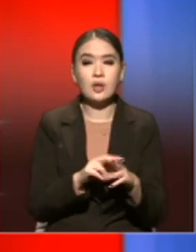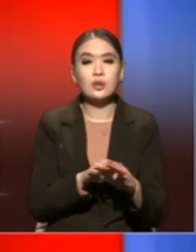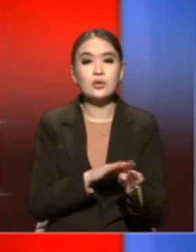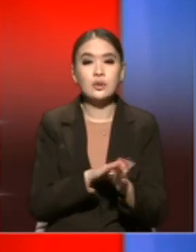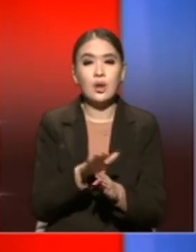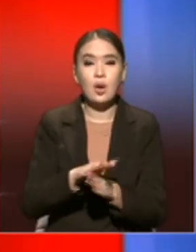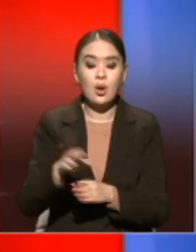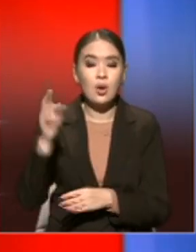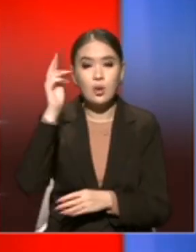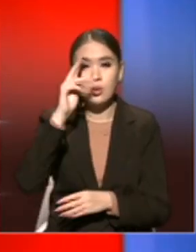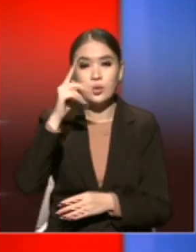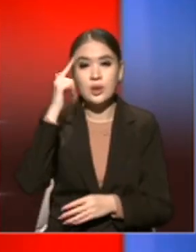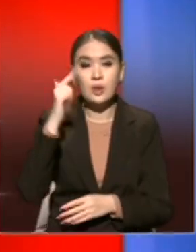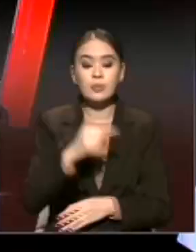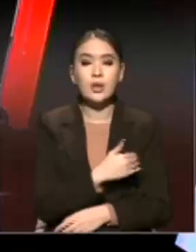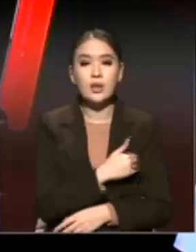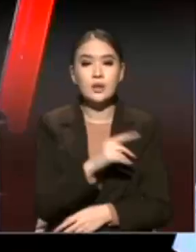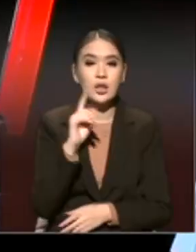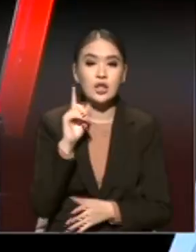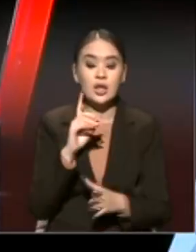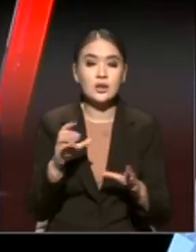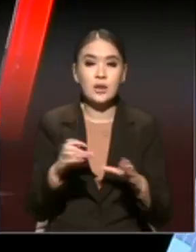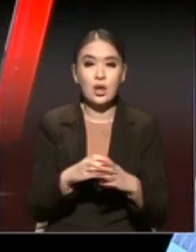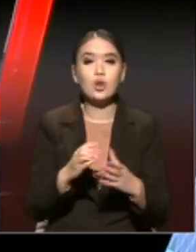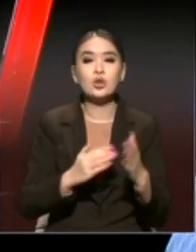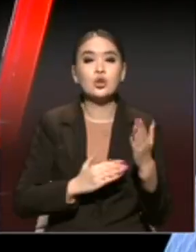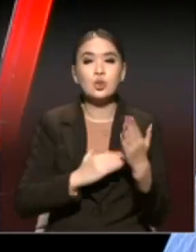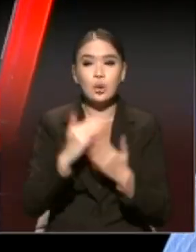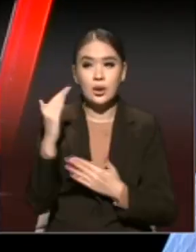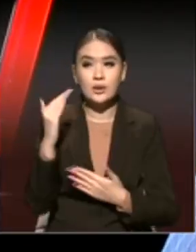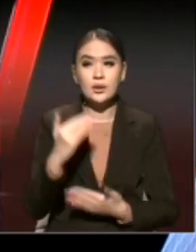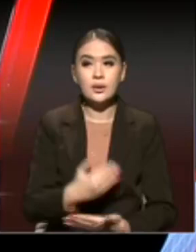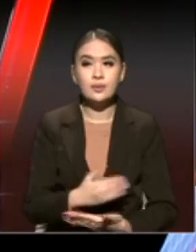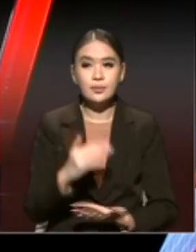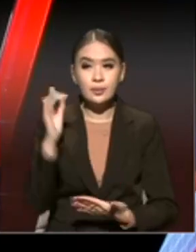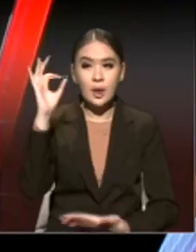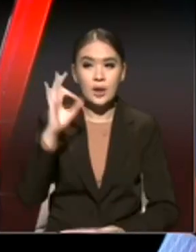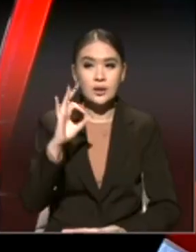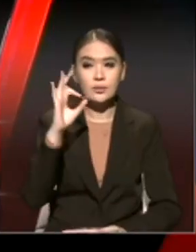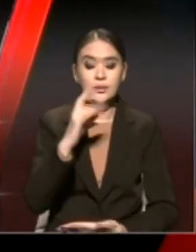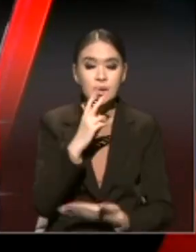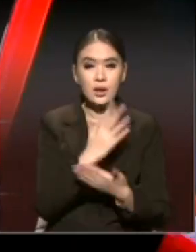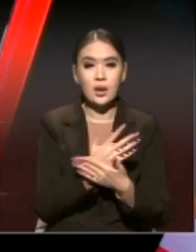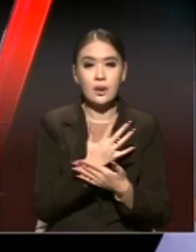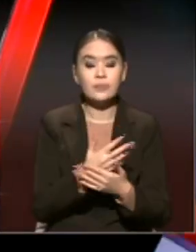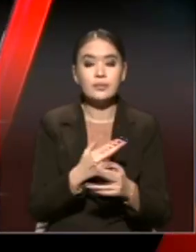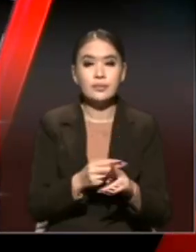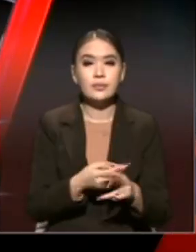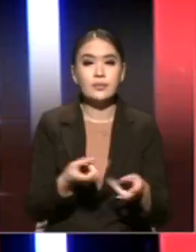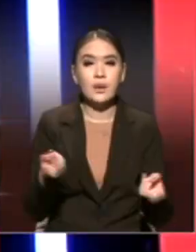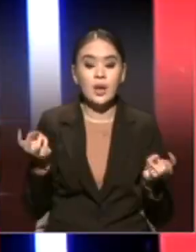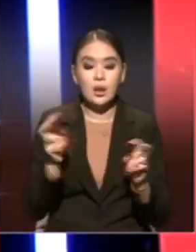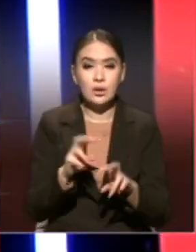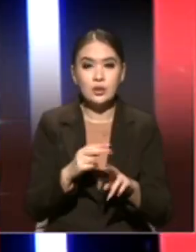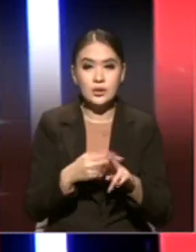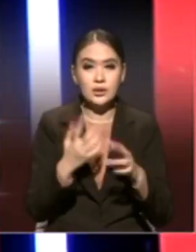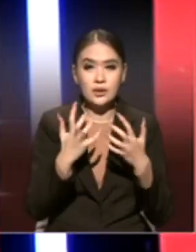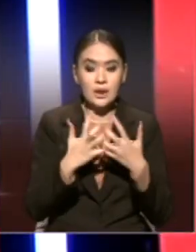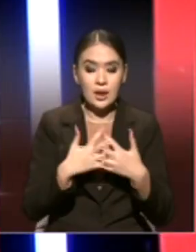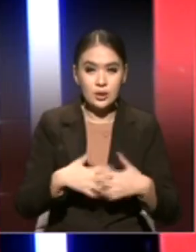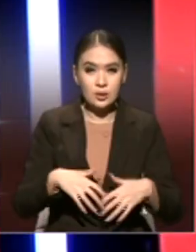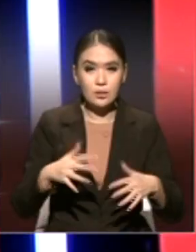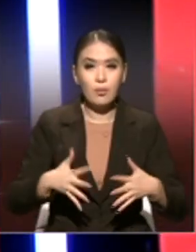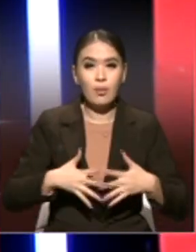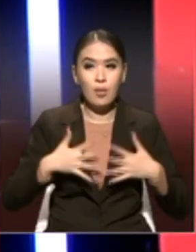мәселесі оқу, білім алам деген жастардың ынтасы жоғарыда қазір. Пайыздық көрсеткішпен айтқан кезде келушілердің саны артқан ғой. Артты.